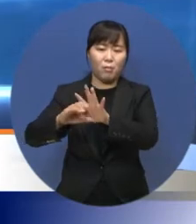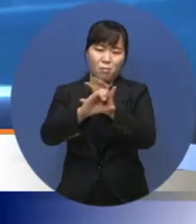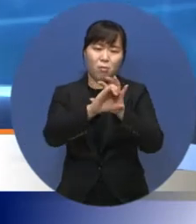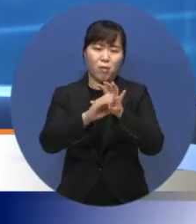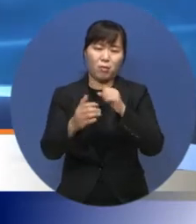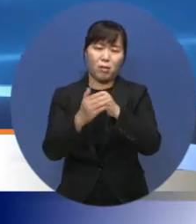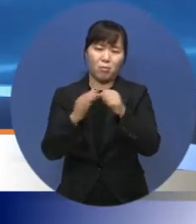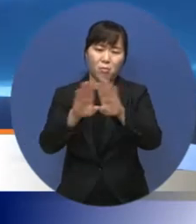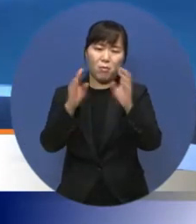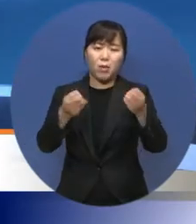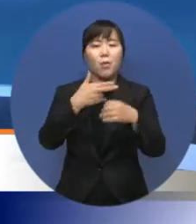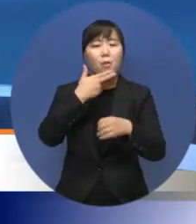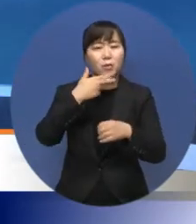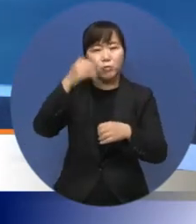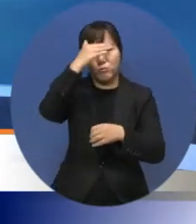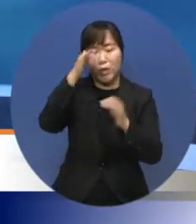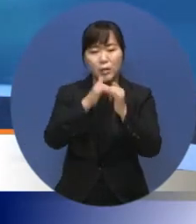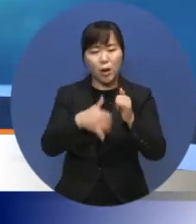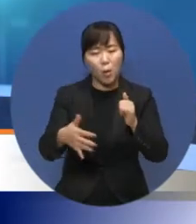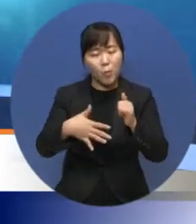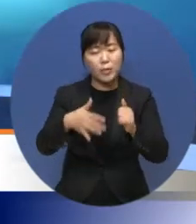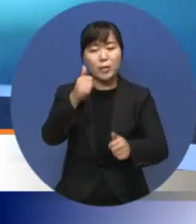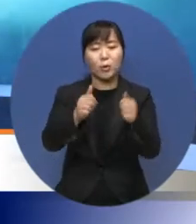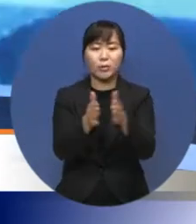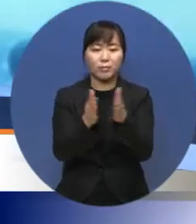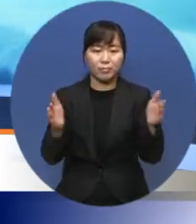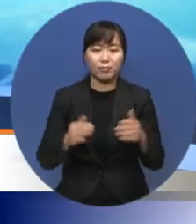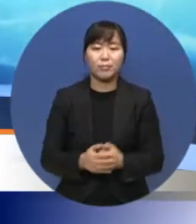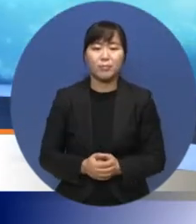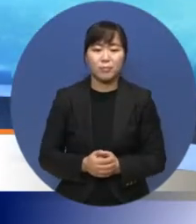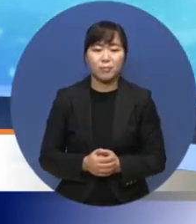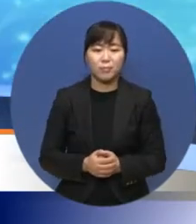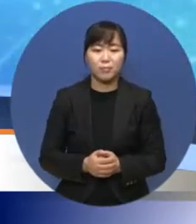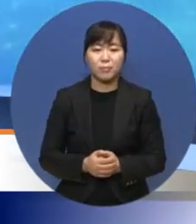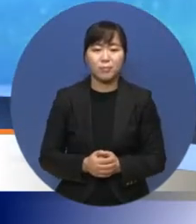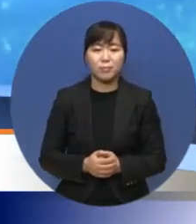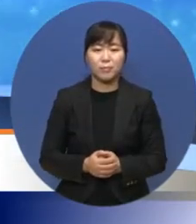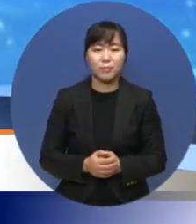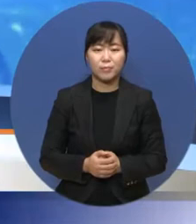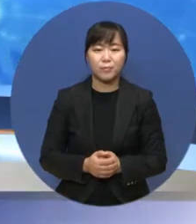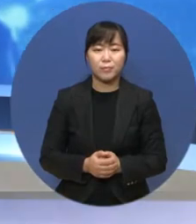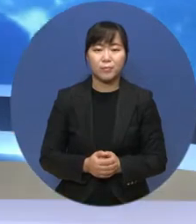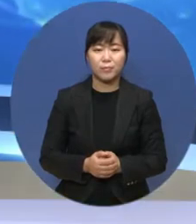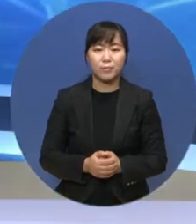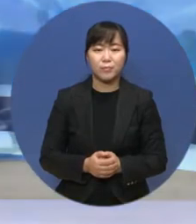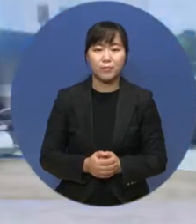개막식 없이 무관중으로 경기를 시작했습니다. 보도에 정두리 기자입니다.